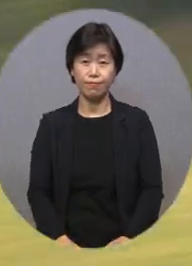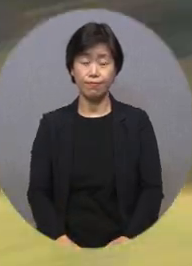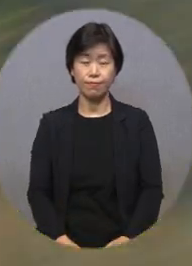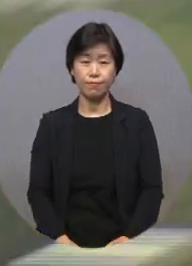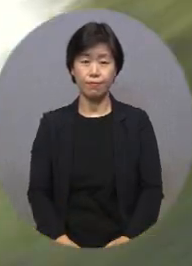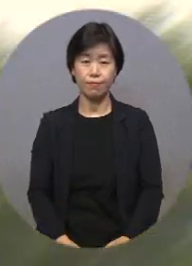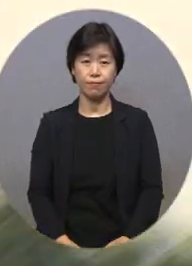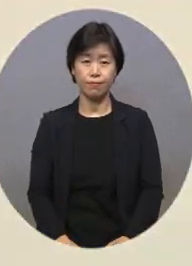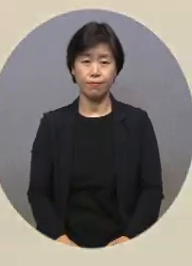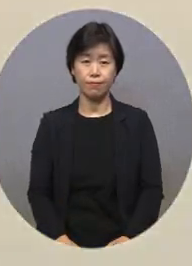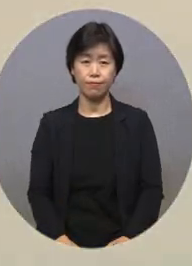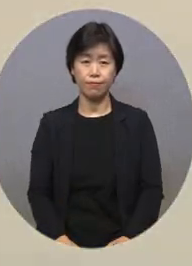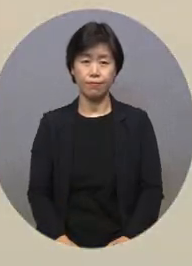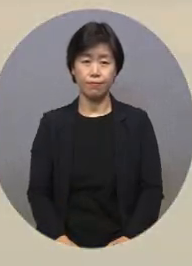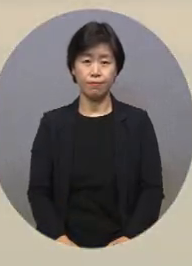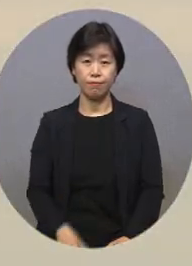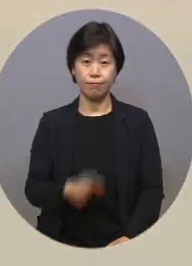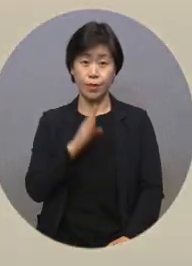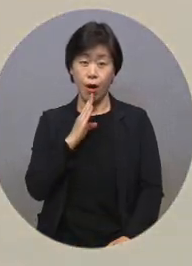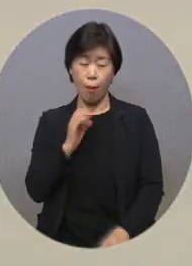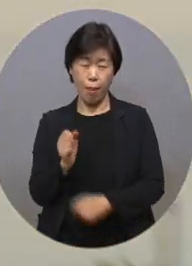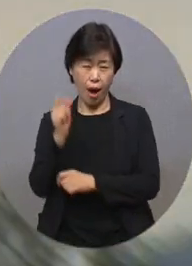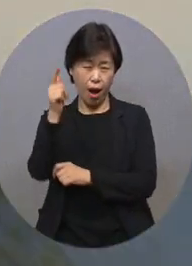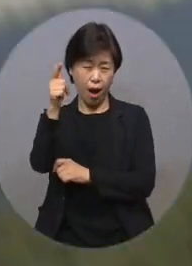아, 굿샷!